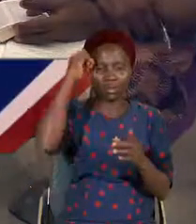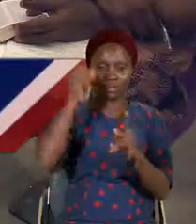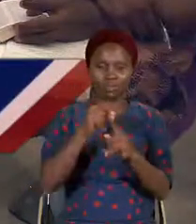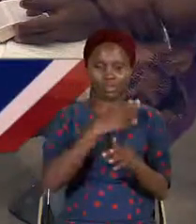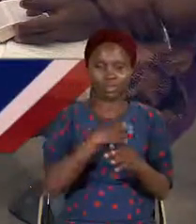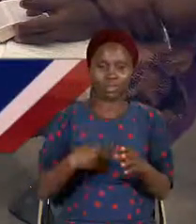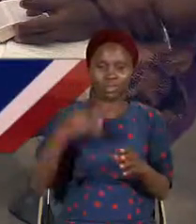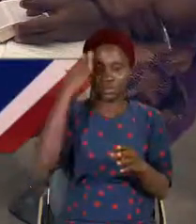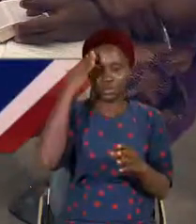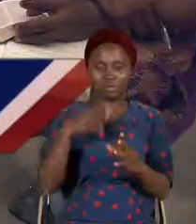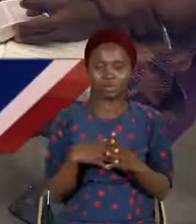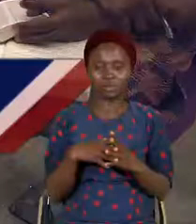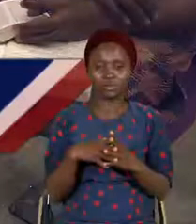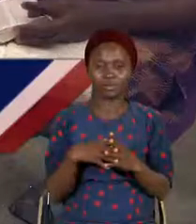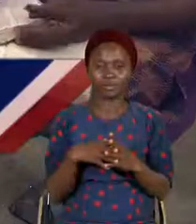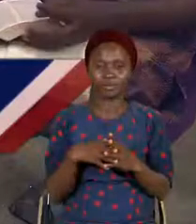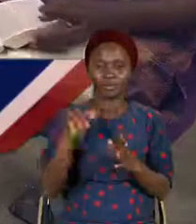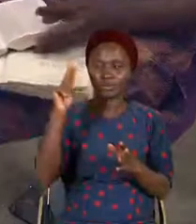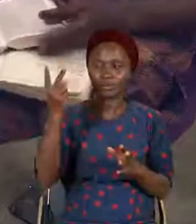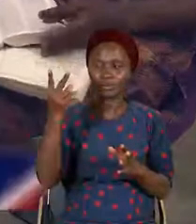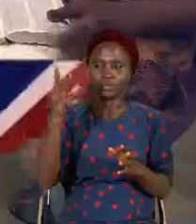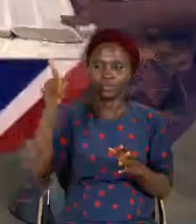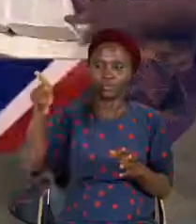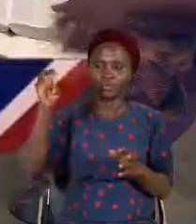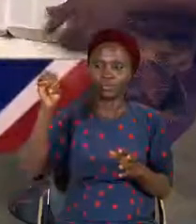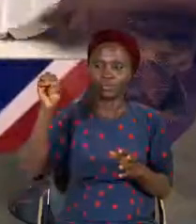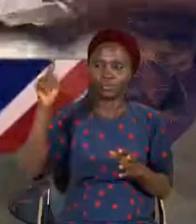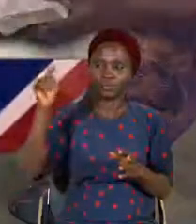Notre croissance par sa parole et sa connaissance.